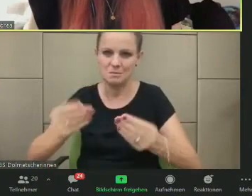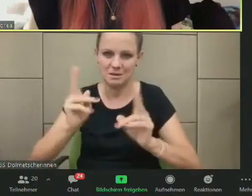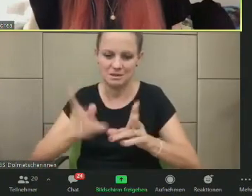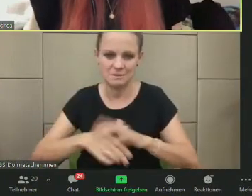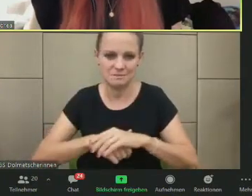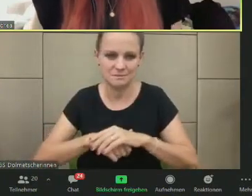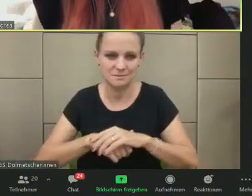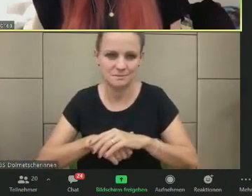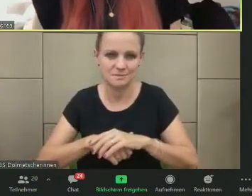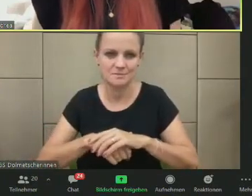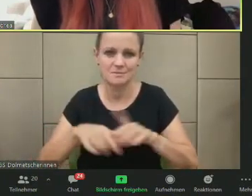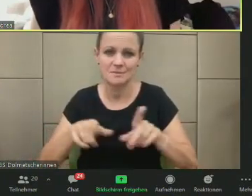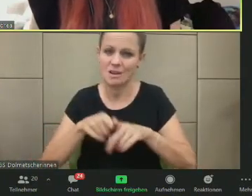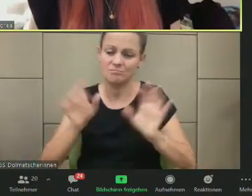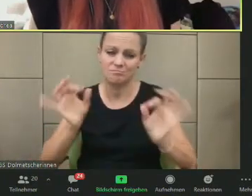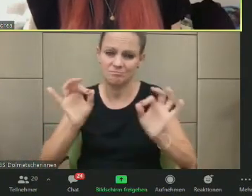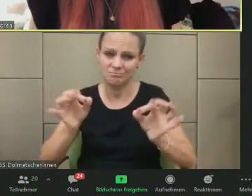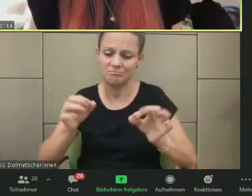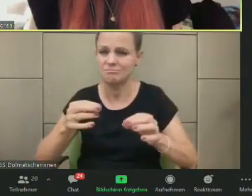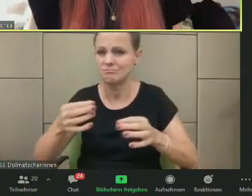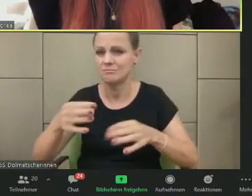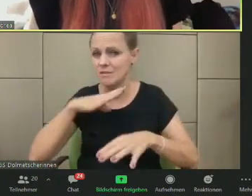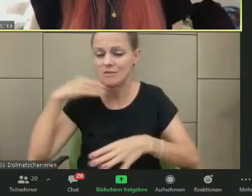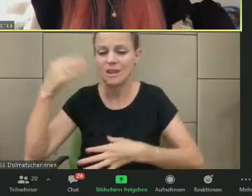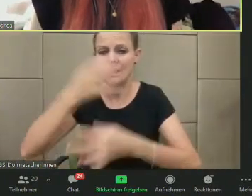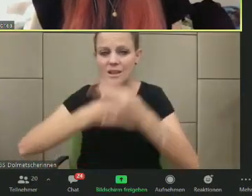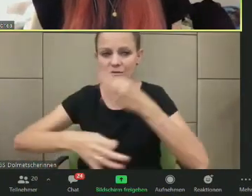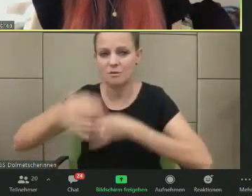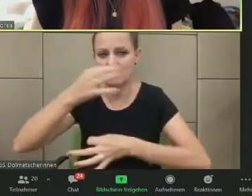auch toll aufgearbeitet, sehr informativ.